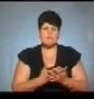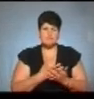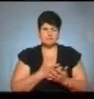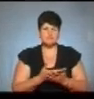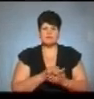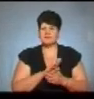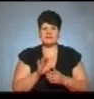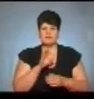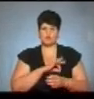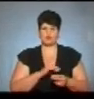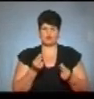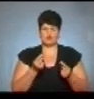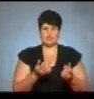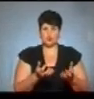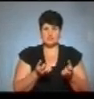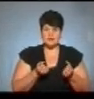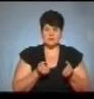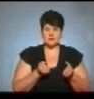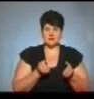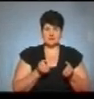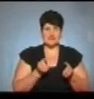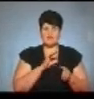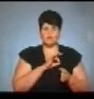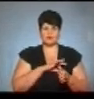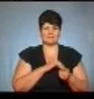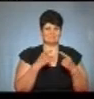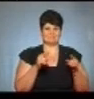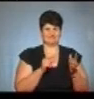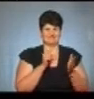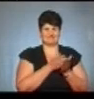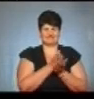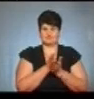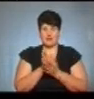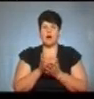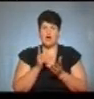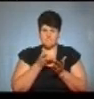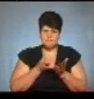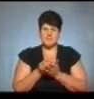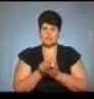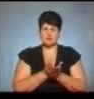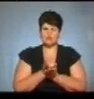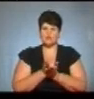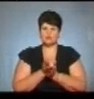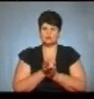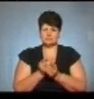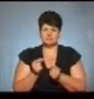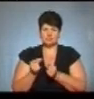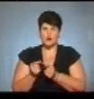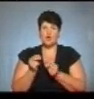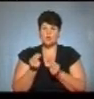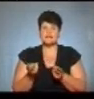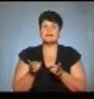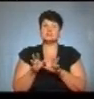не використовують ці кошти, які отримали, вони не використовують на інші цілі, а сплачують житлово-комунальні послуги, які кошти залишаються,